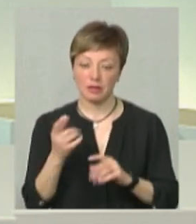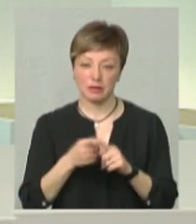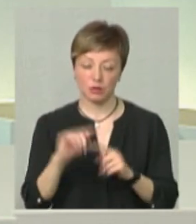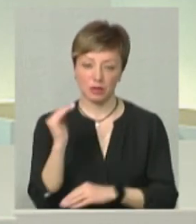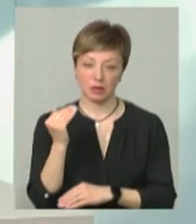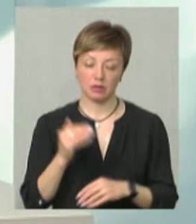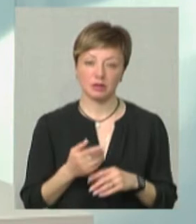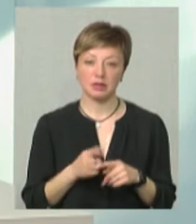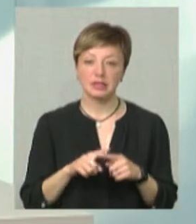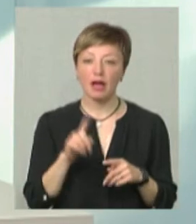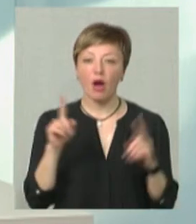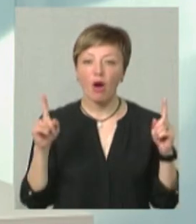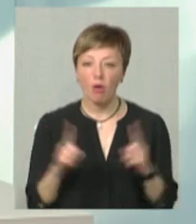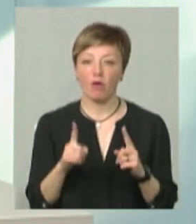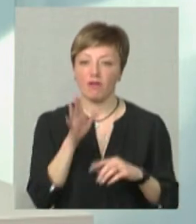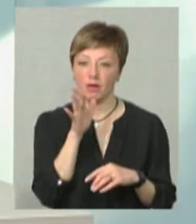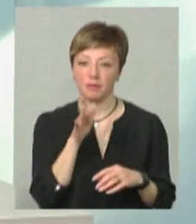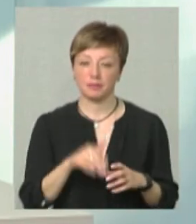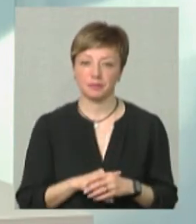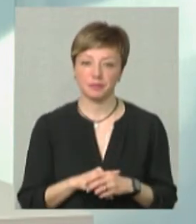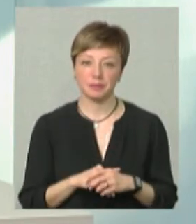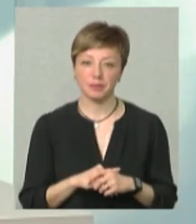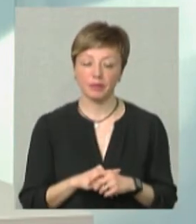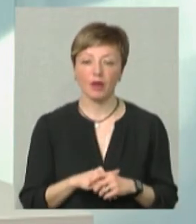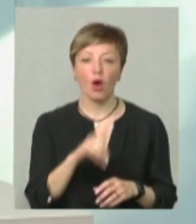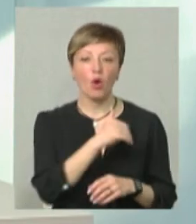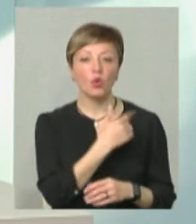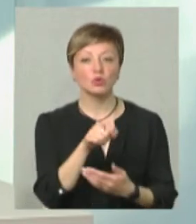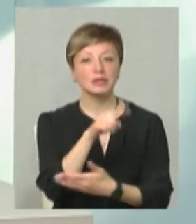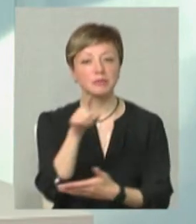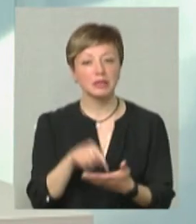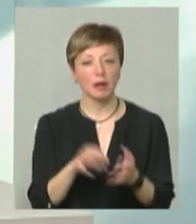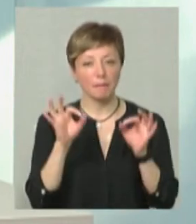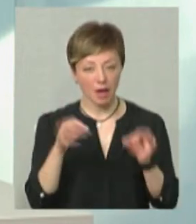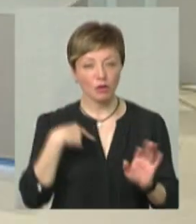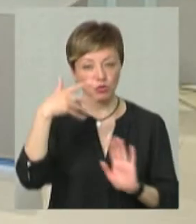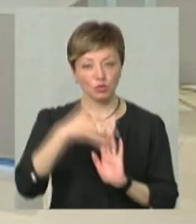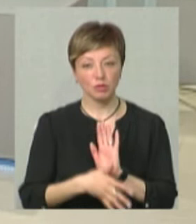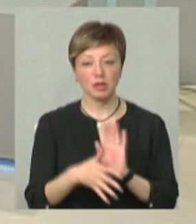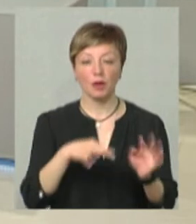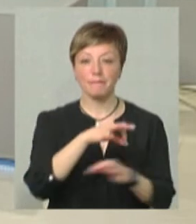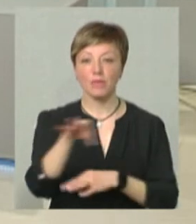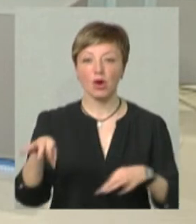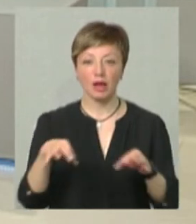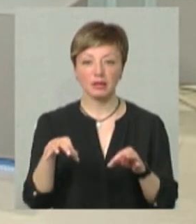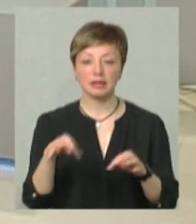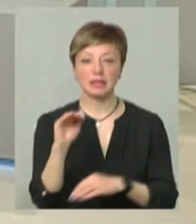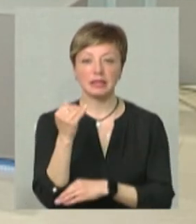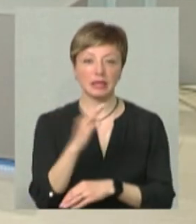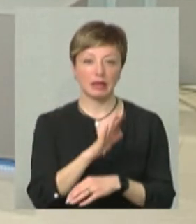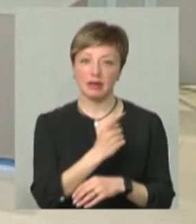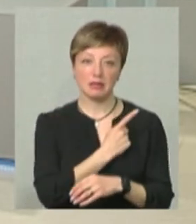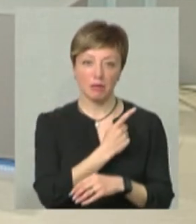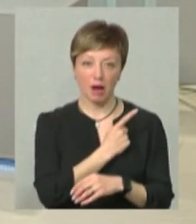дитиною. Тобто на певний період. Хочу вас запитати, чи правильно я зрозуміла, що проєкт «Дитина не